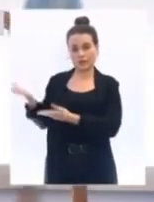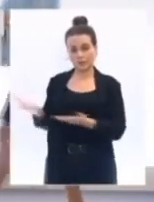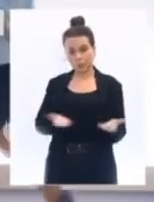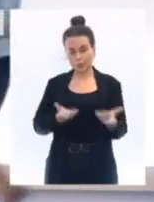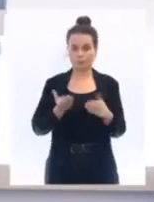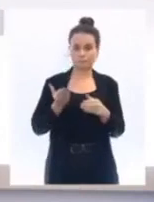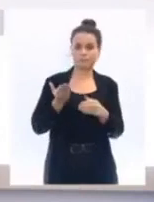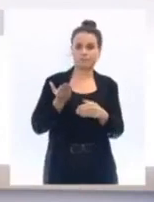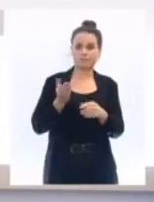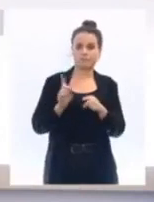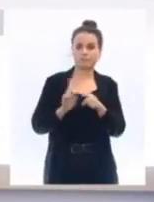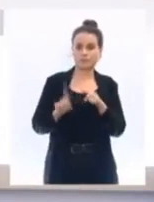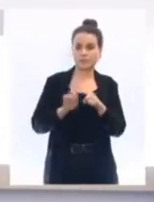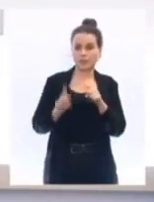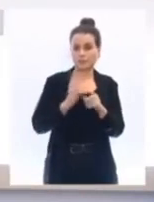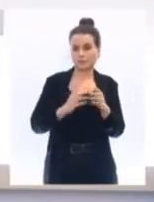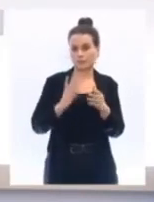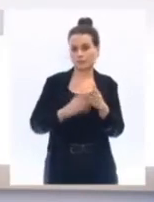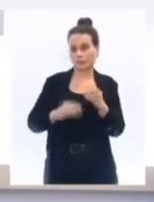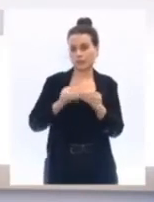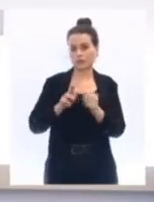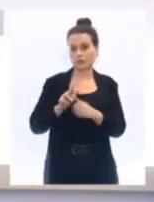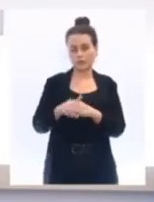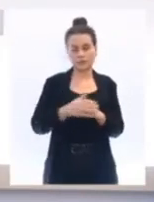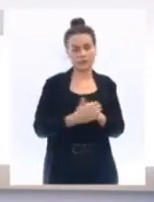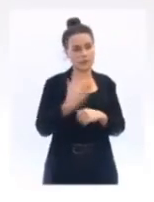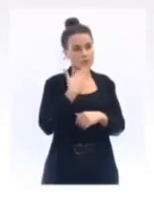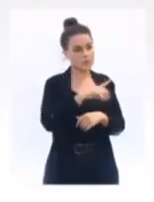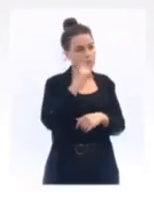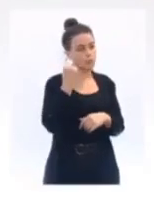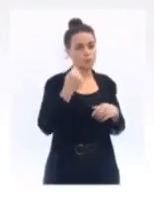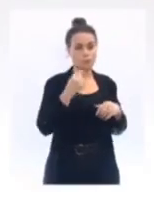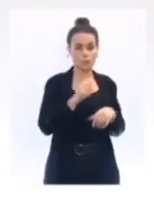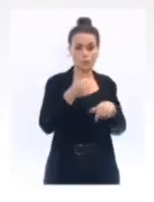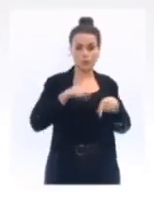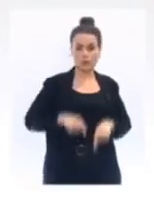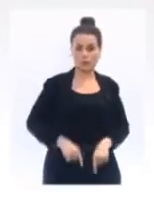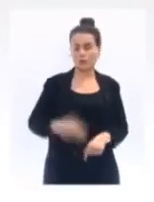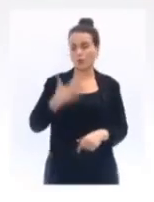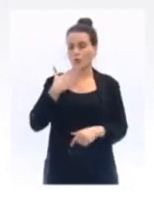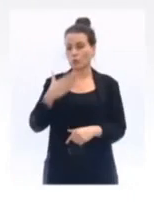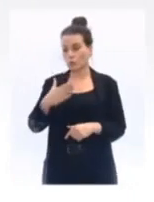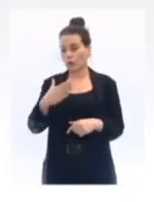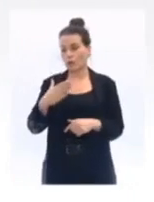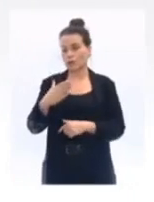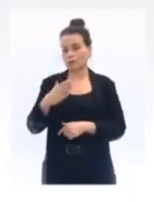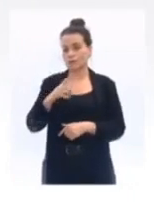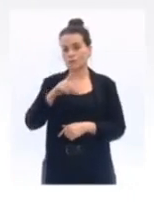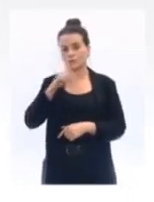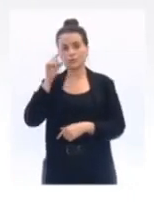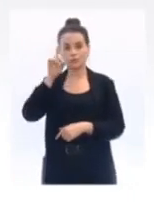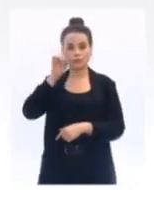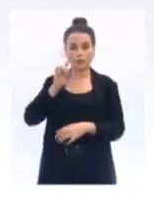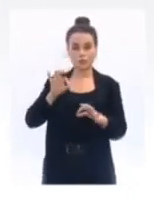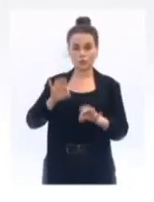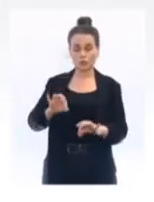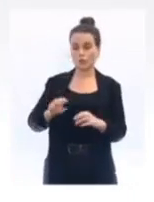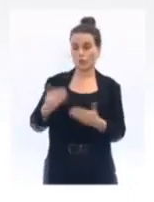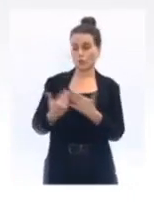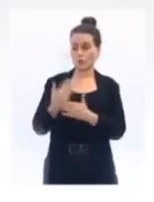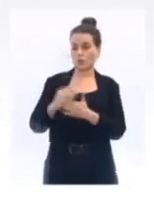de connaître une chute de l'activité économique aussi brutale qu'au printemps dernier. Ainsi, tous ceux dont les activités ne